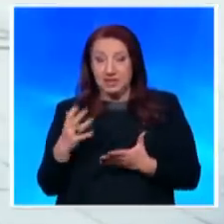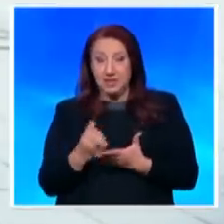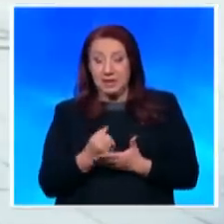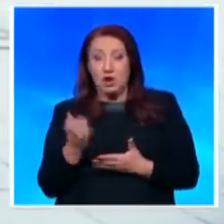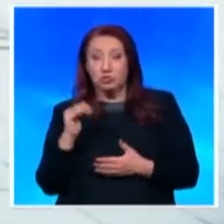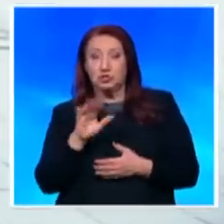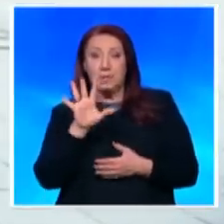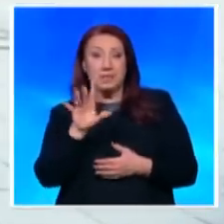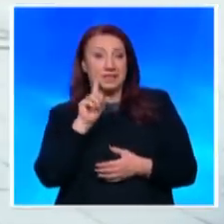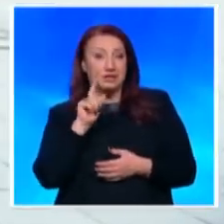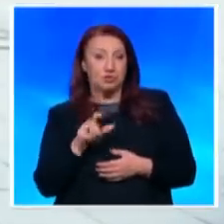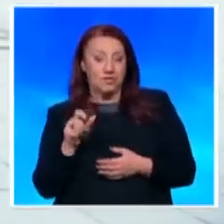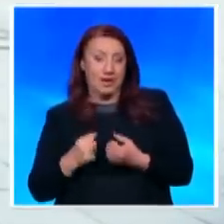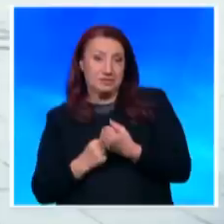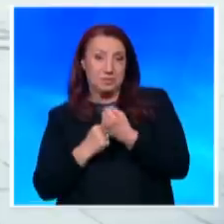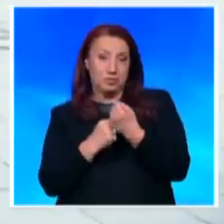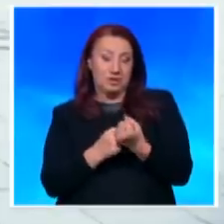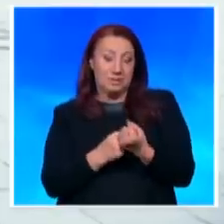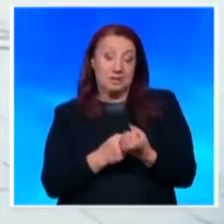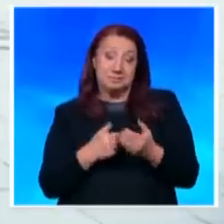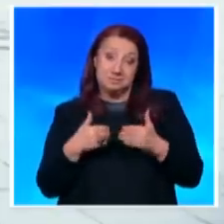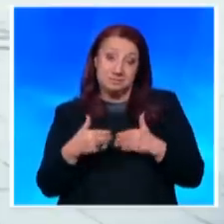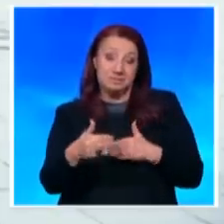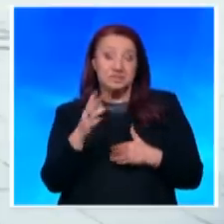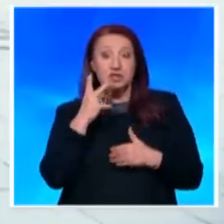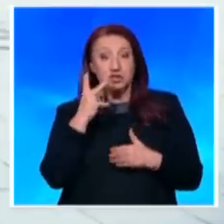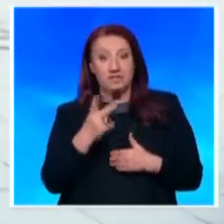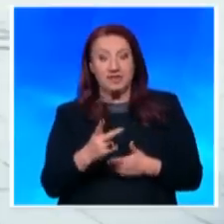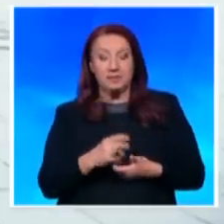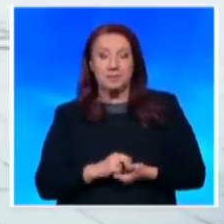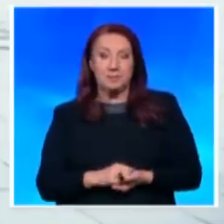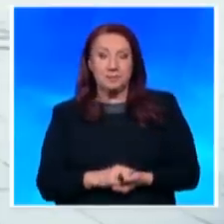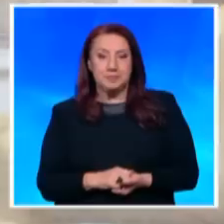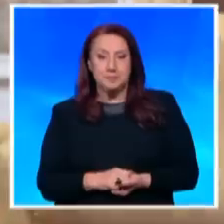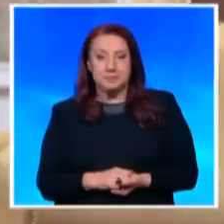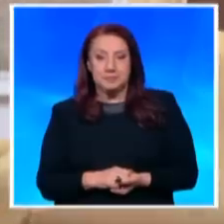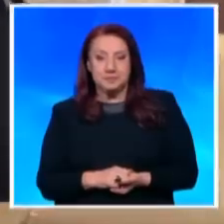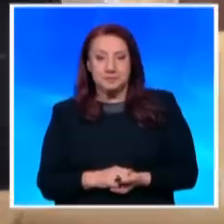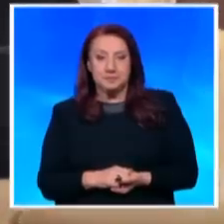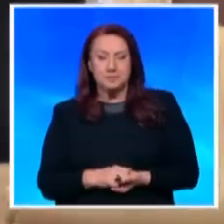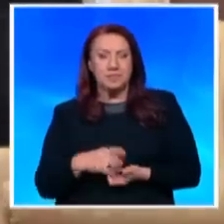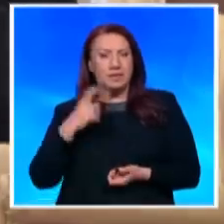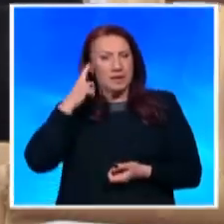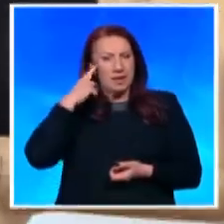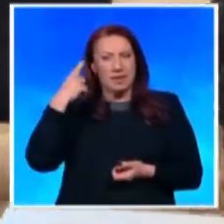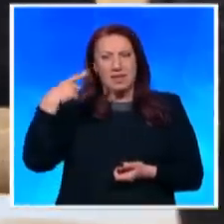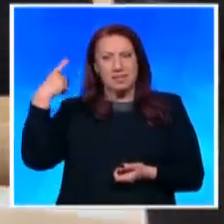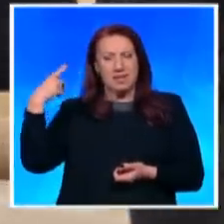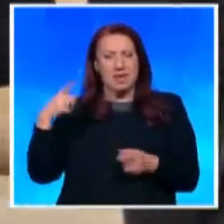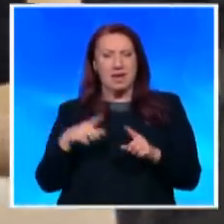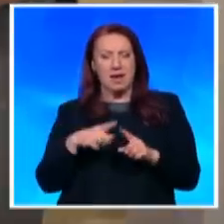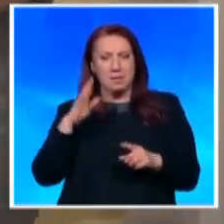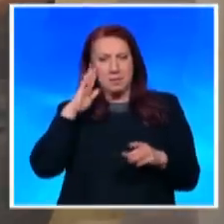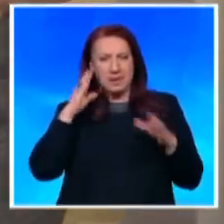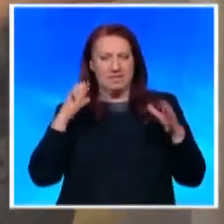с кворума? Предстои да разберем какво се случи днес и какво каза президента, вижте. Идеята за правителство на конституционната